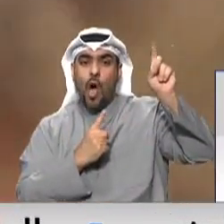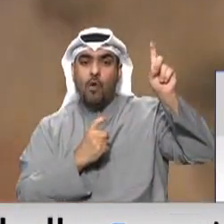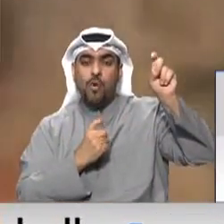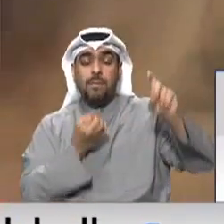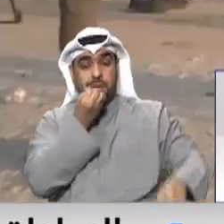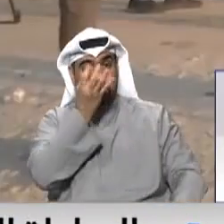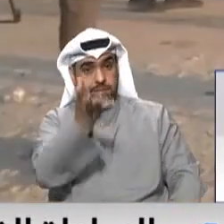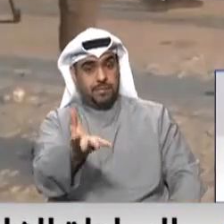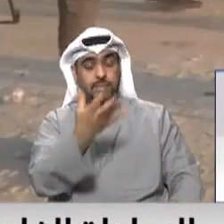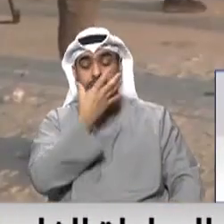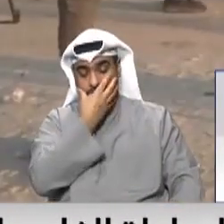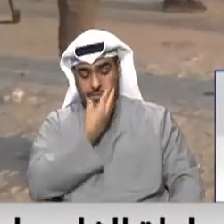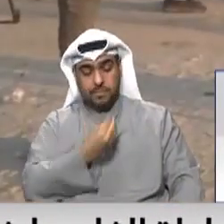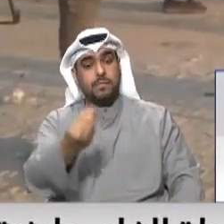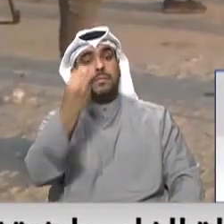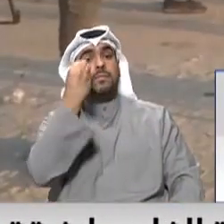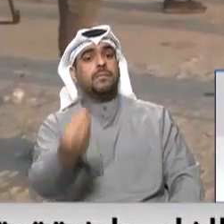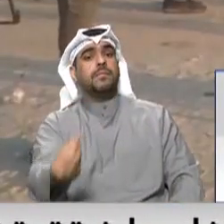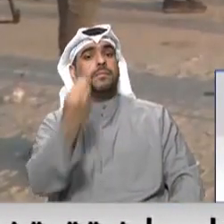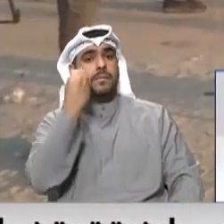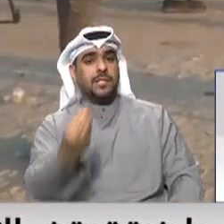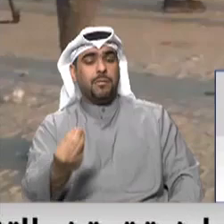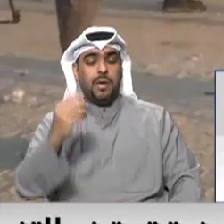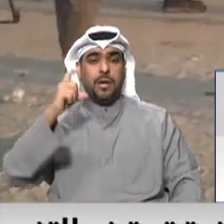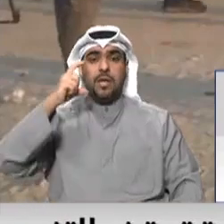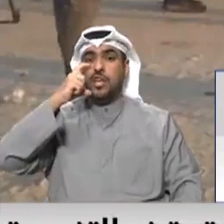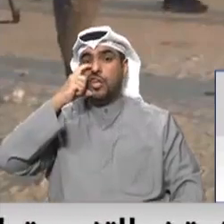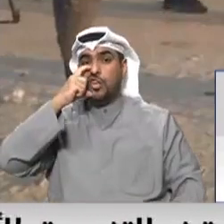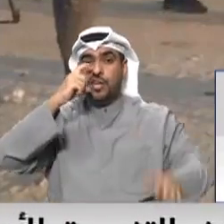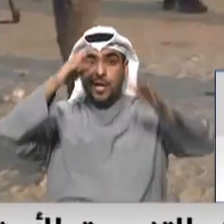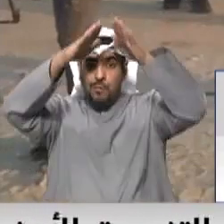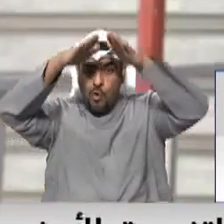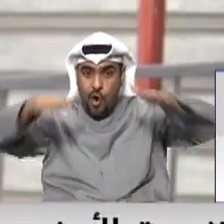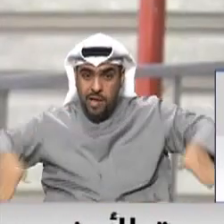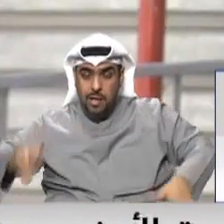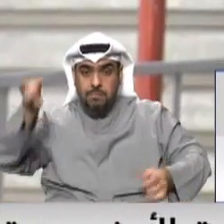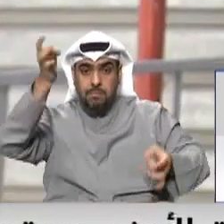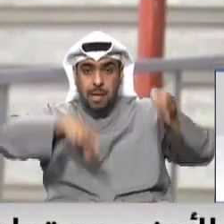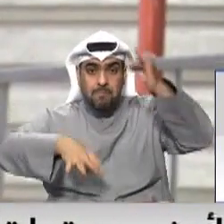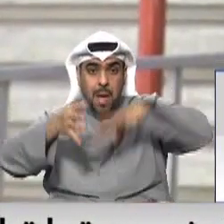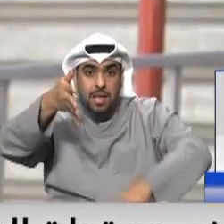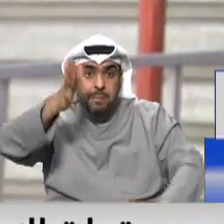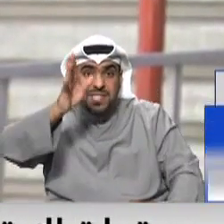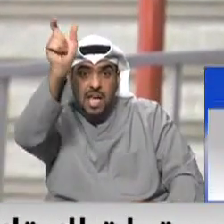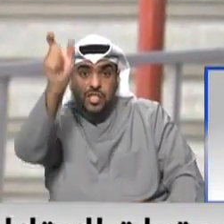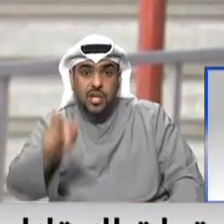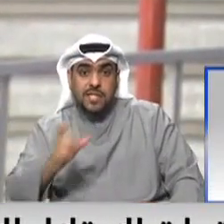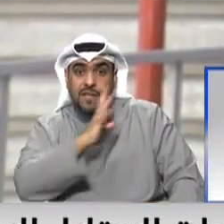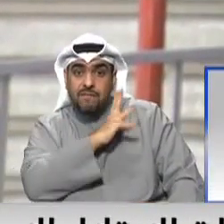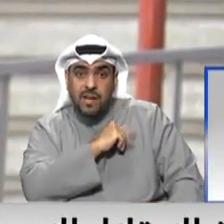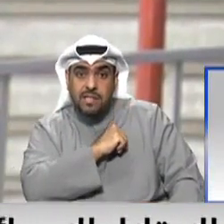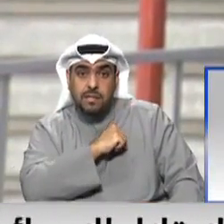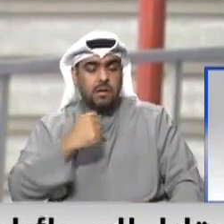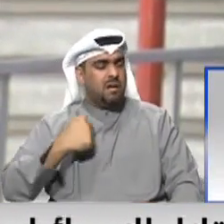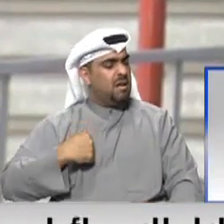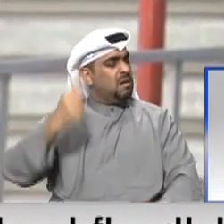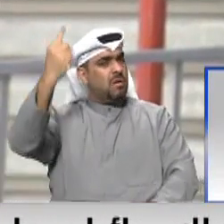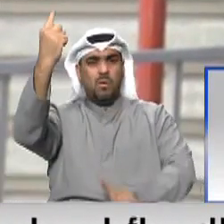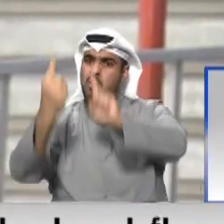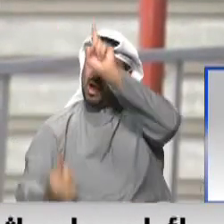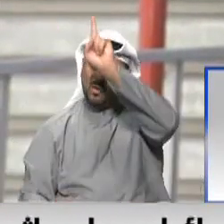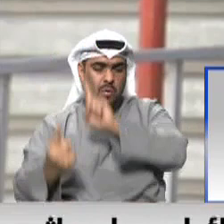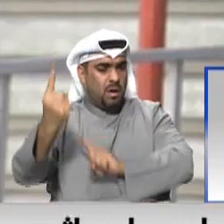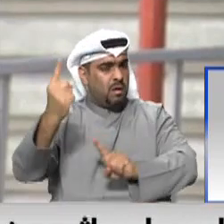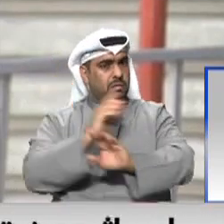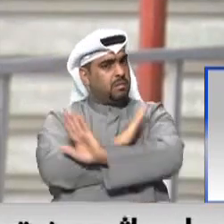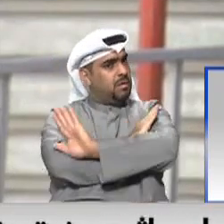بمخيم جنين متوعدة بالرد على هذه الجريمة. سياسة القصف التي تمارسها قوات الاحتلال ضد أهلنا في قطاع غزة، ضد